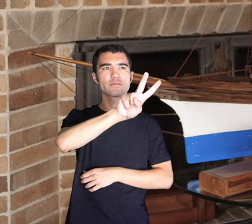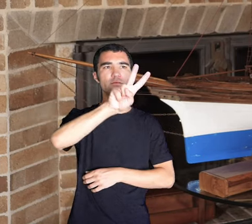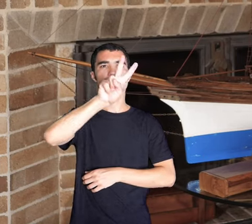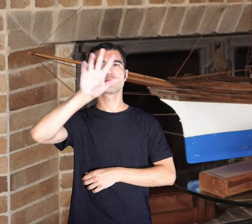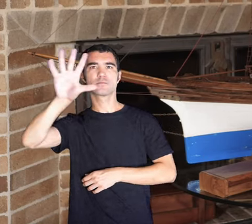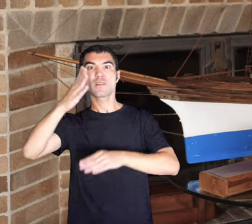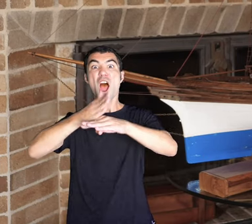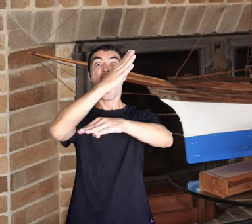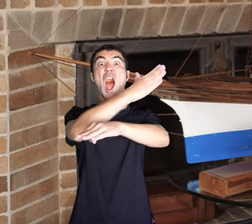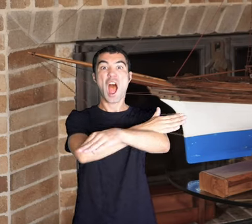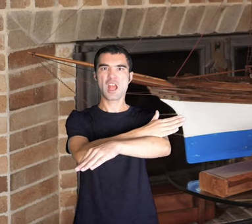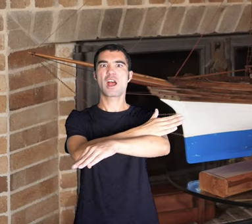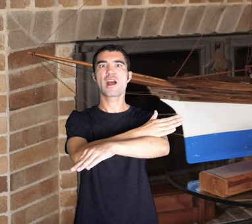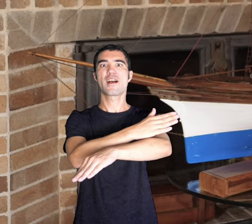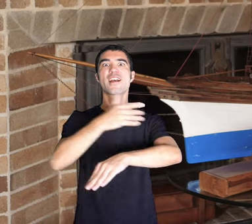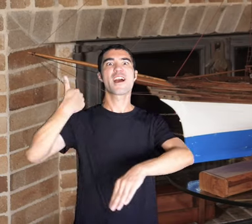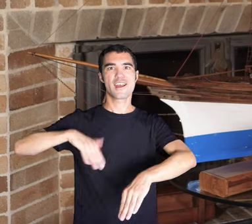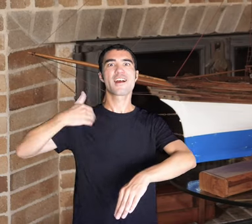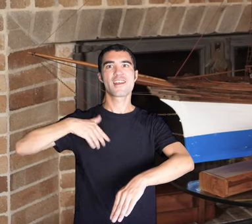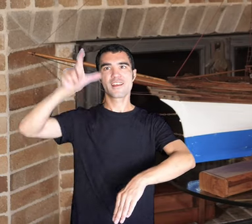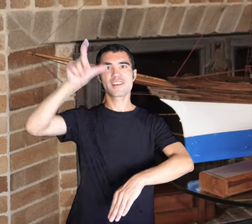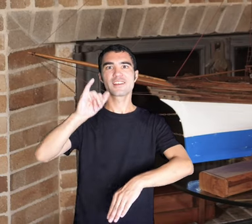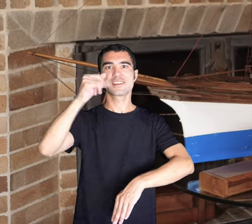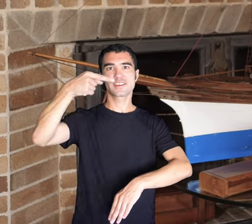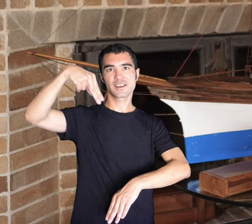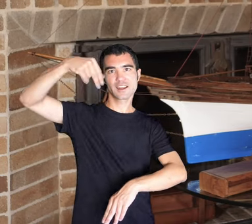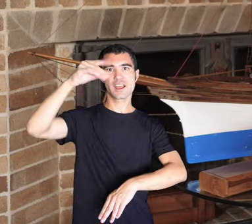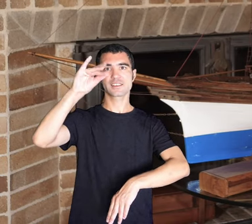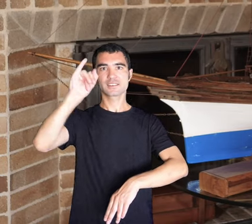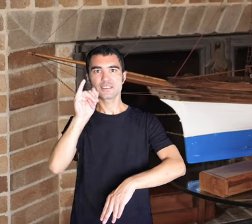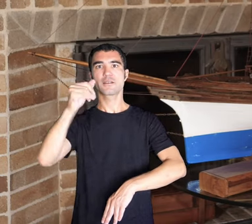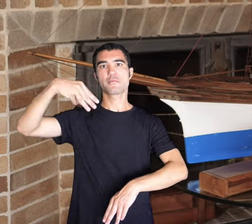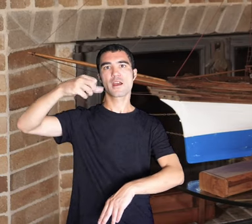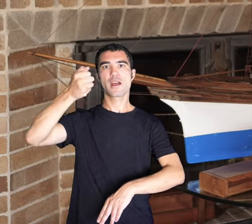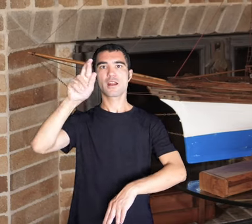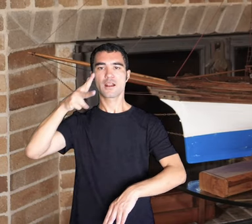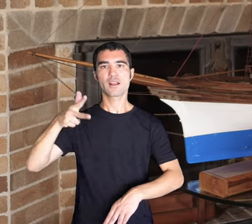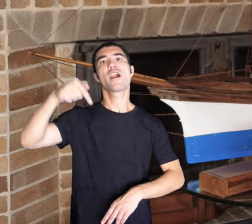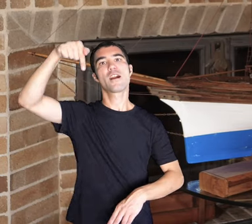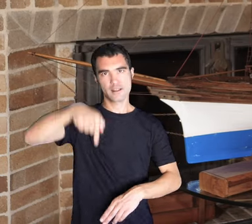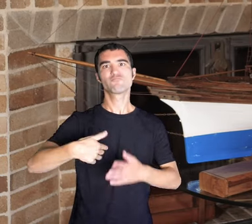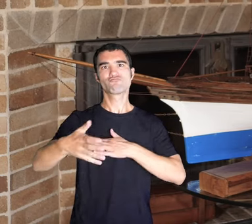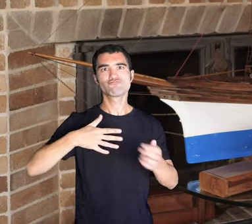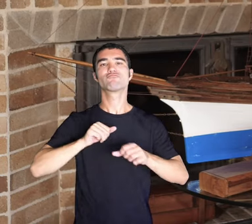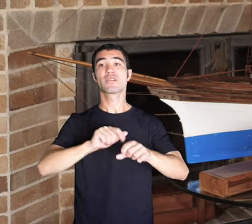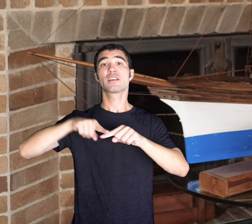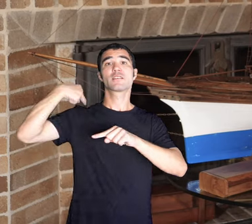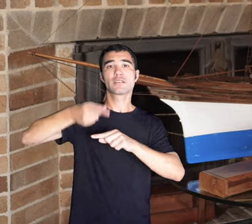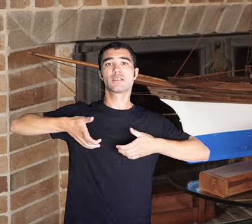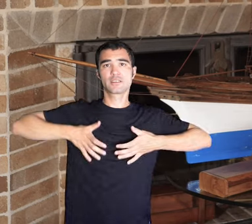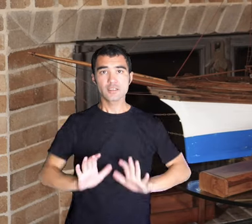és a dir, que ja hi havia un Ignasi Marc que feien feina aquí. Després, els seus